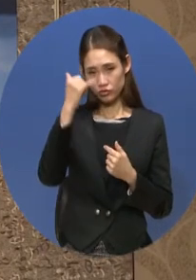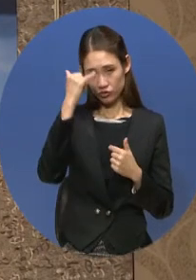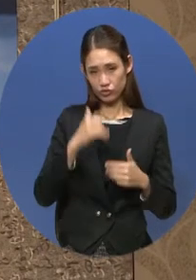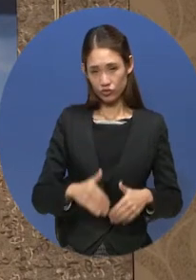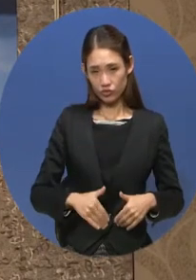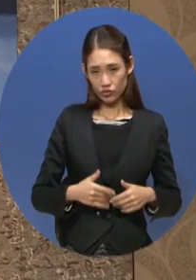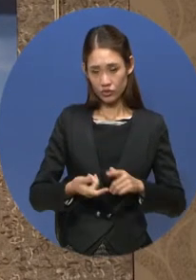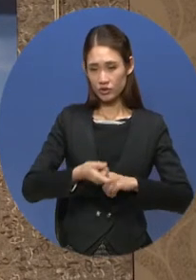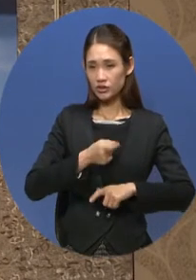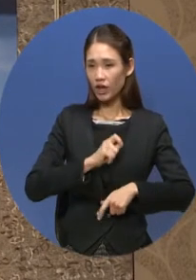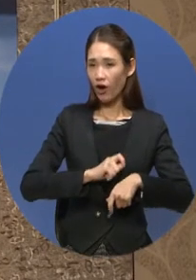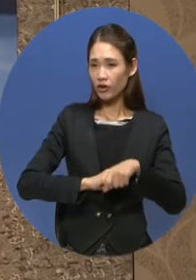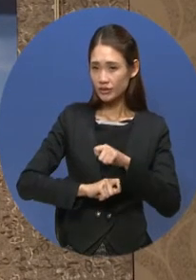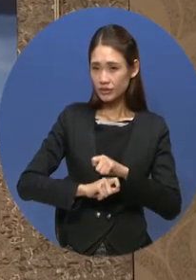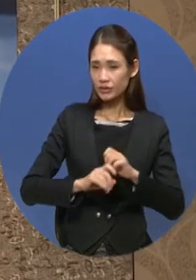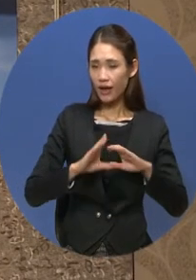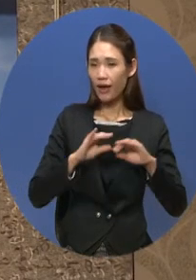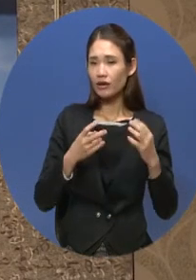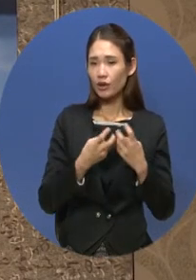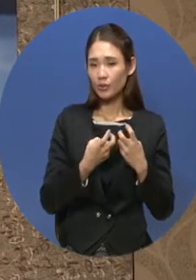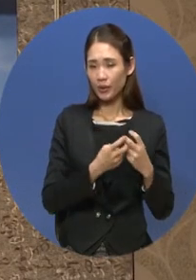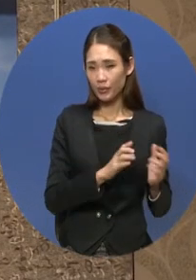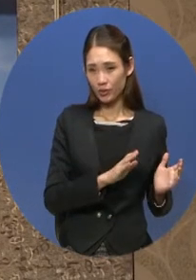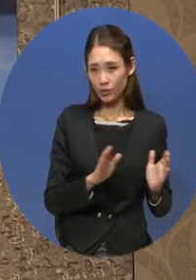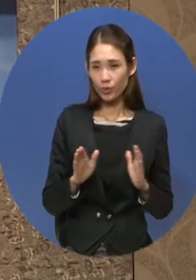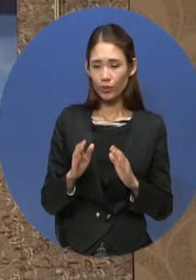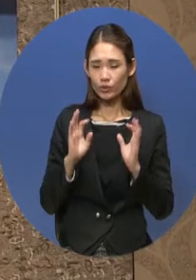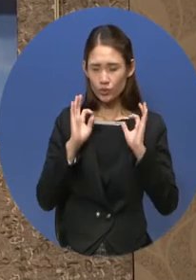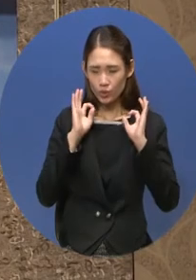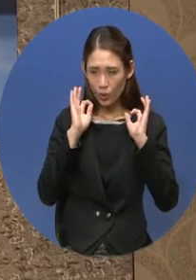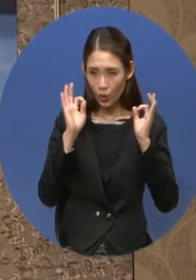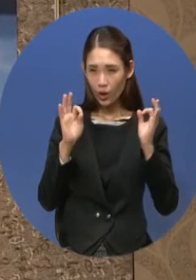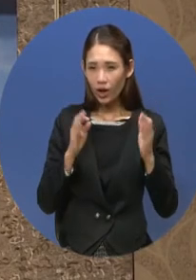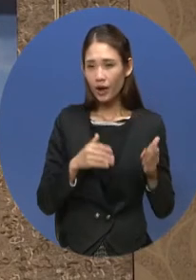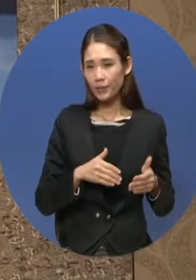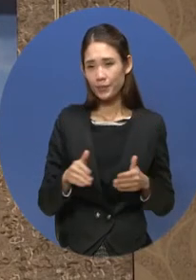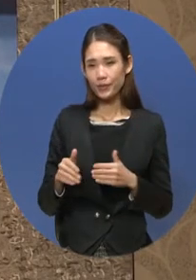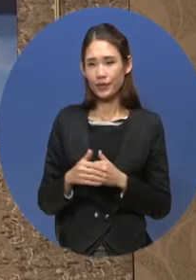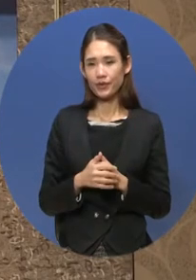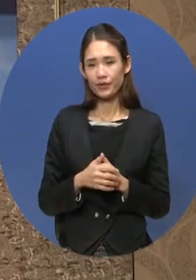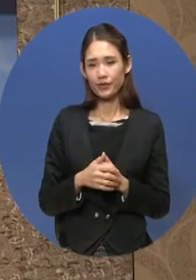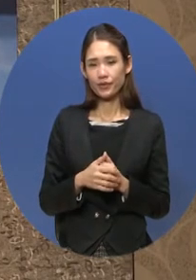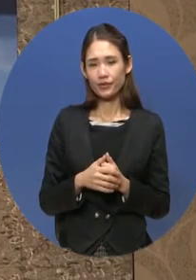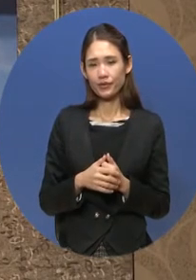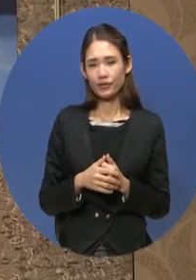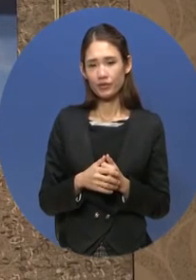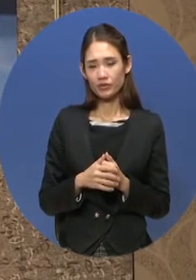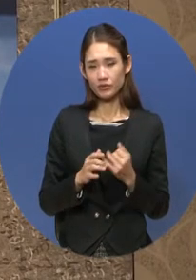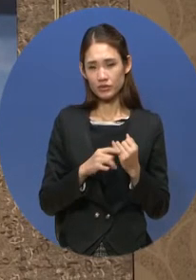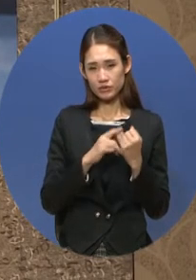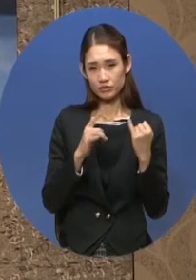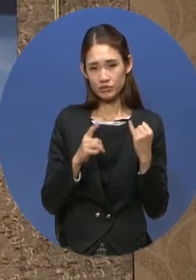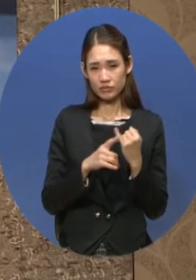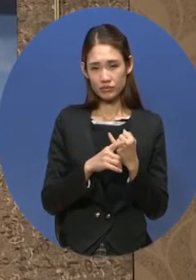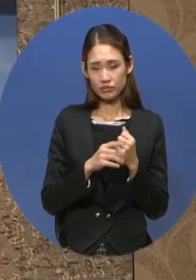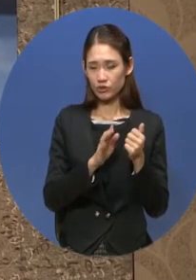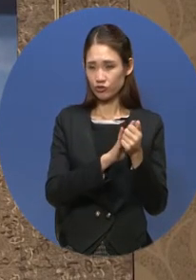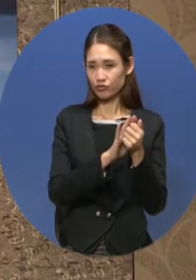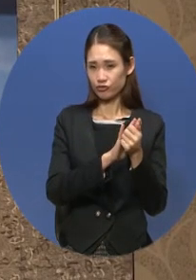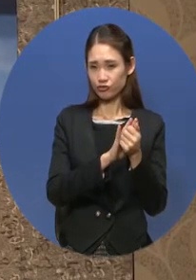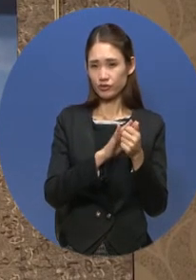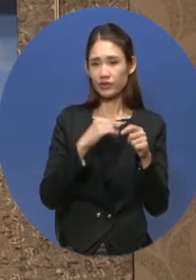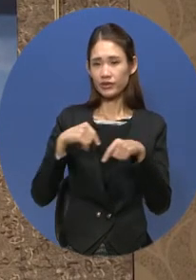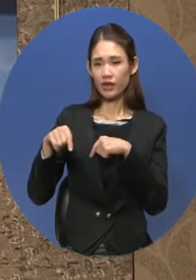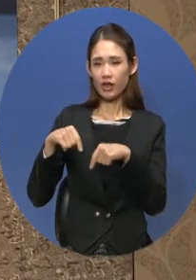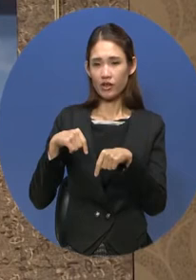충청남도에서도 적극 대책을 마련하려고 하고 있고 노력을 많이 하고 있습니다. 그래서 뭐 임산부를 우대하는